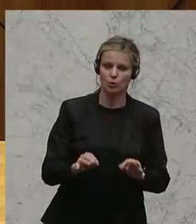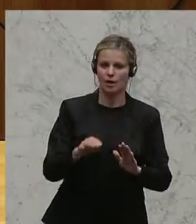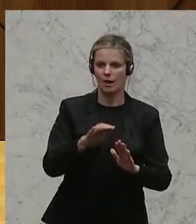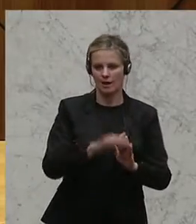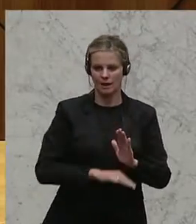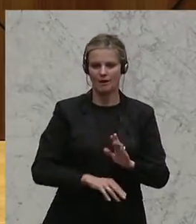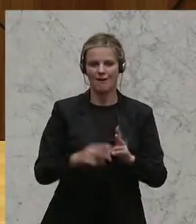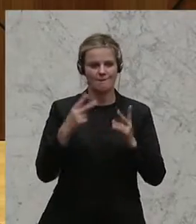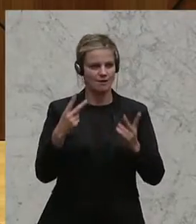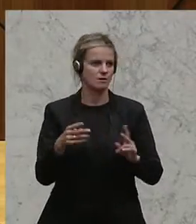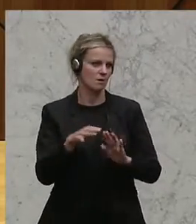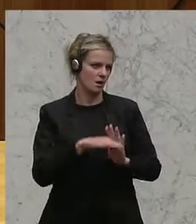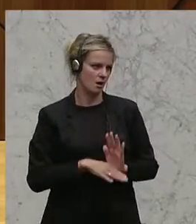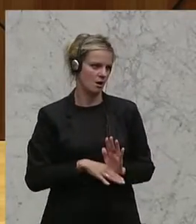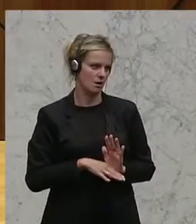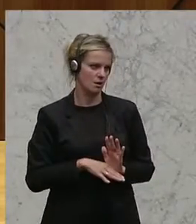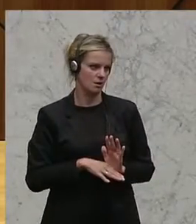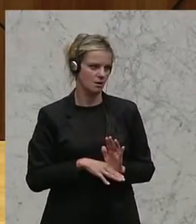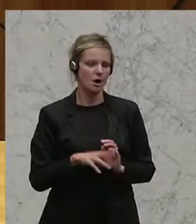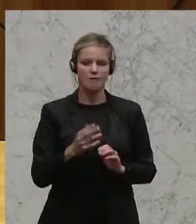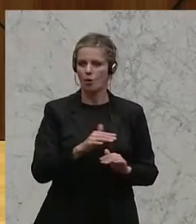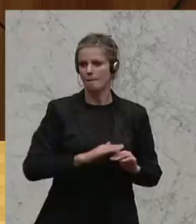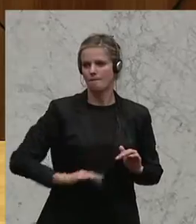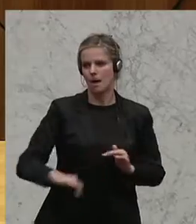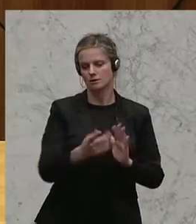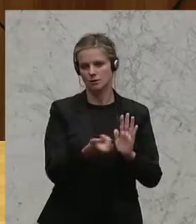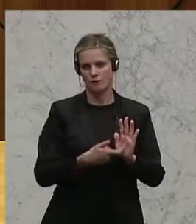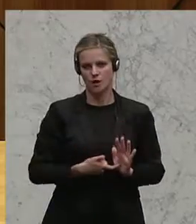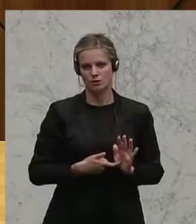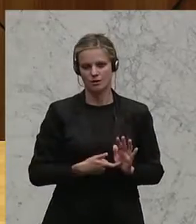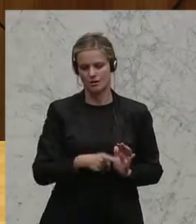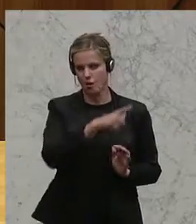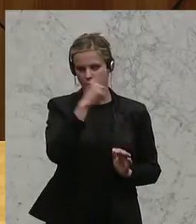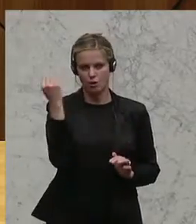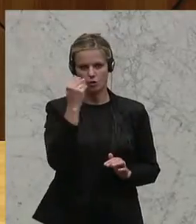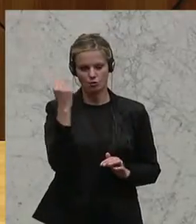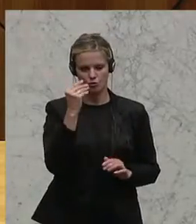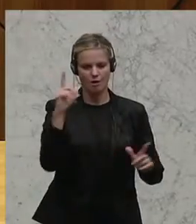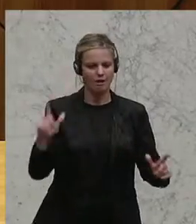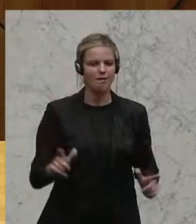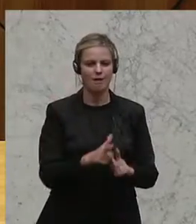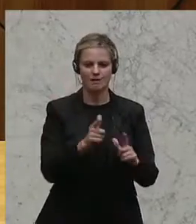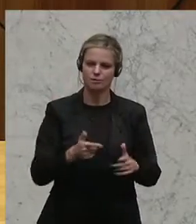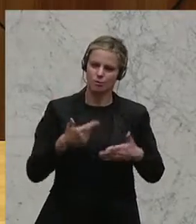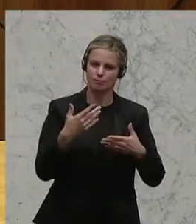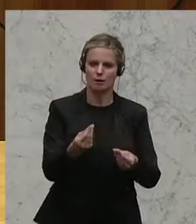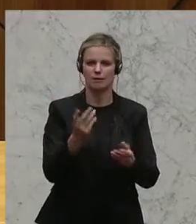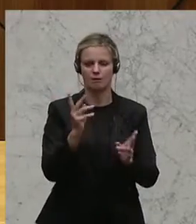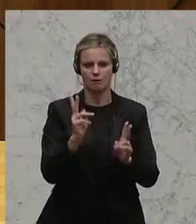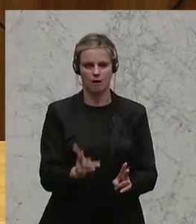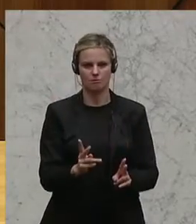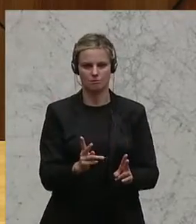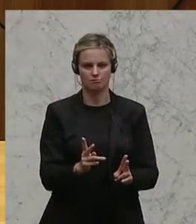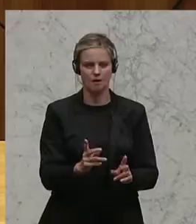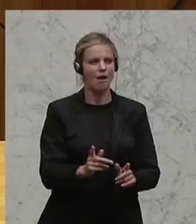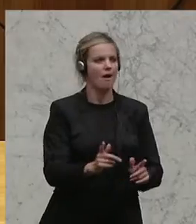Regelung, die wir hier treffen, weil es die Grundvoraussetzung ist, dass Volksschule das leisten kann, was wir auch erwarten von der